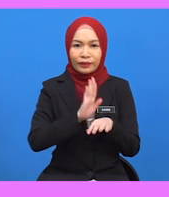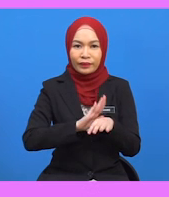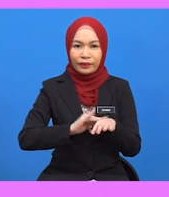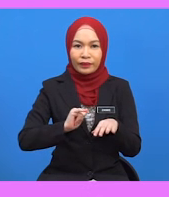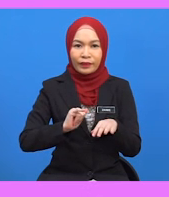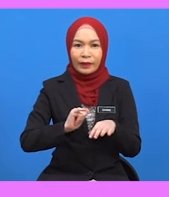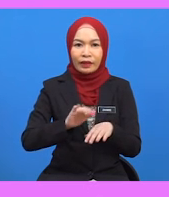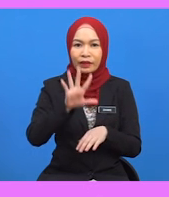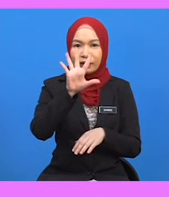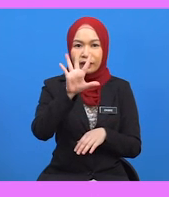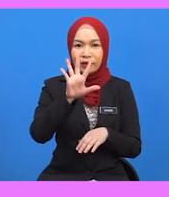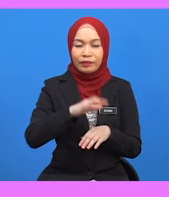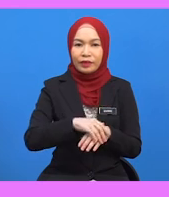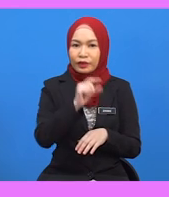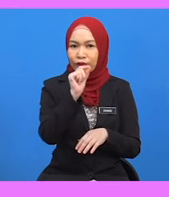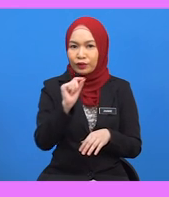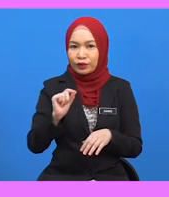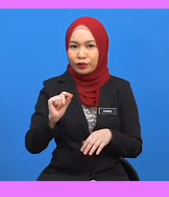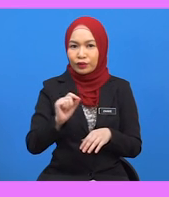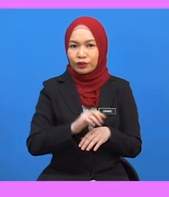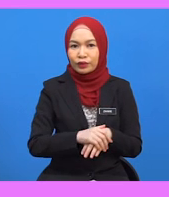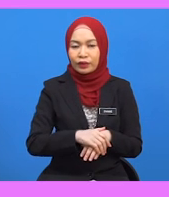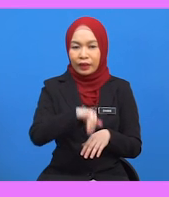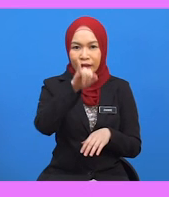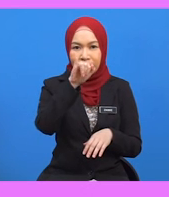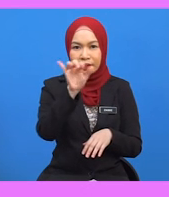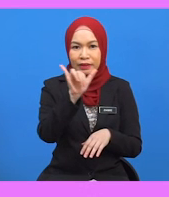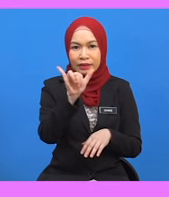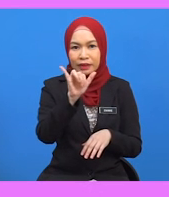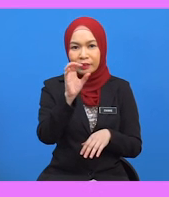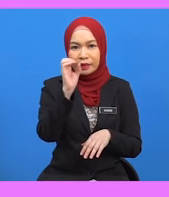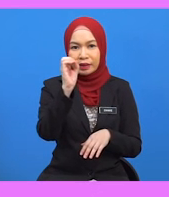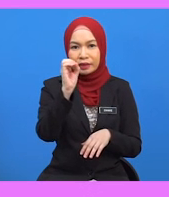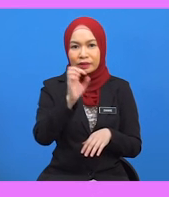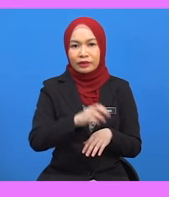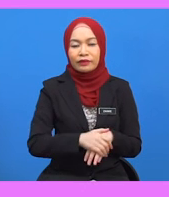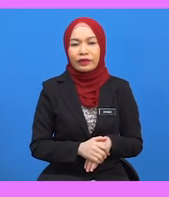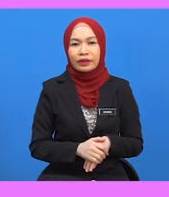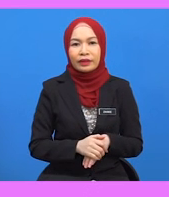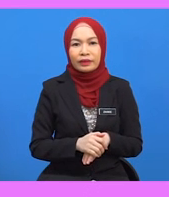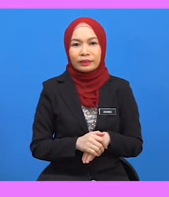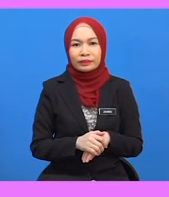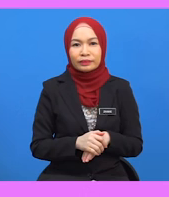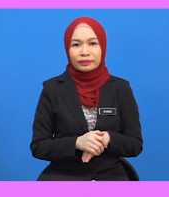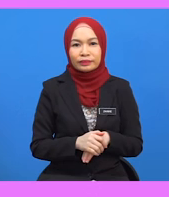Pada baris 5, tulis setkan I sama dengan 0.